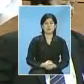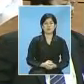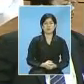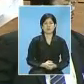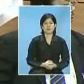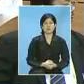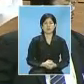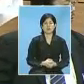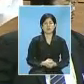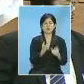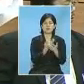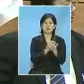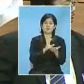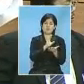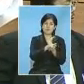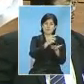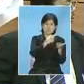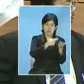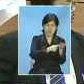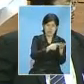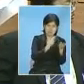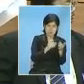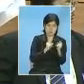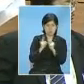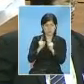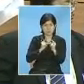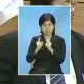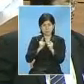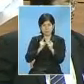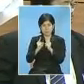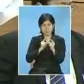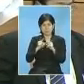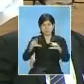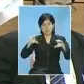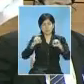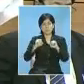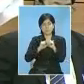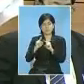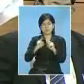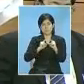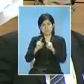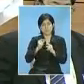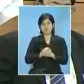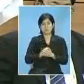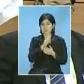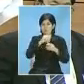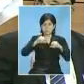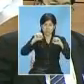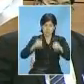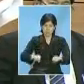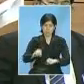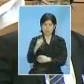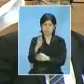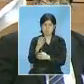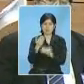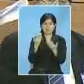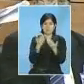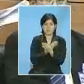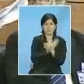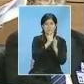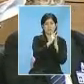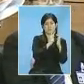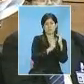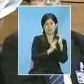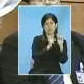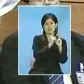การประกันแล้วก็ไปเจรจาในลักษณะถ้าไม่ตกลงก็ต้องมาใช้กฎหมายฉบับนี้แต่สิ่งหนึ่ง